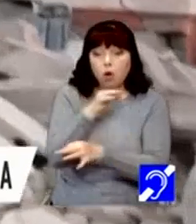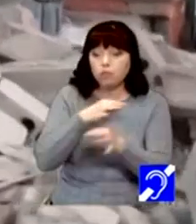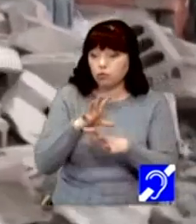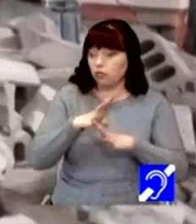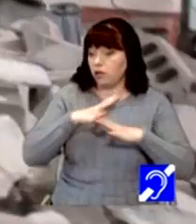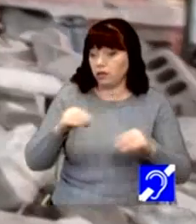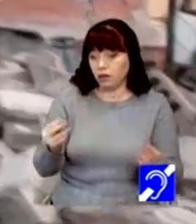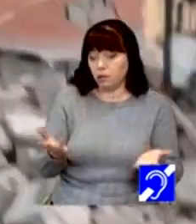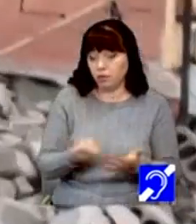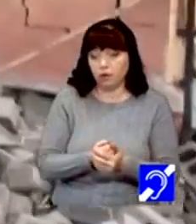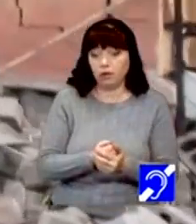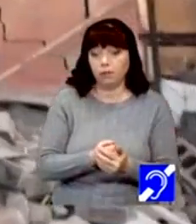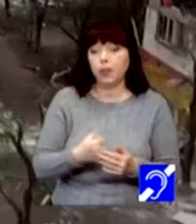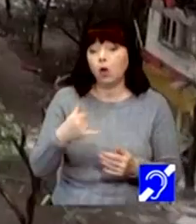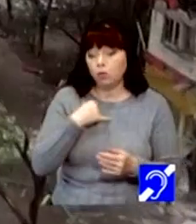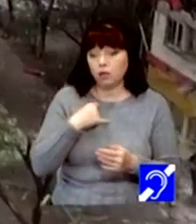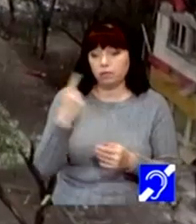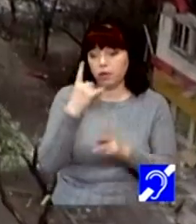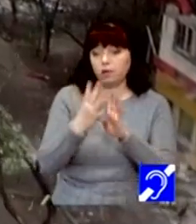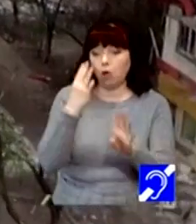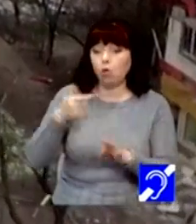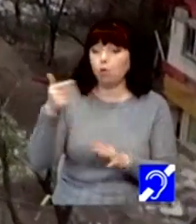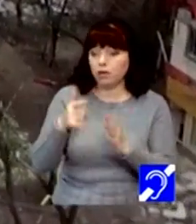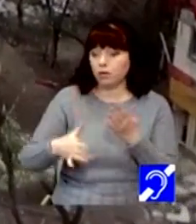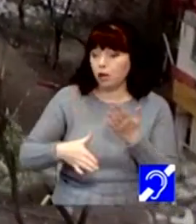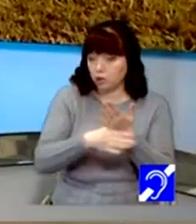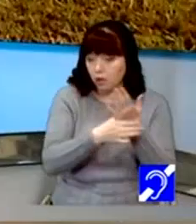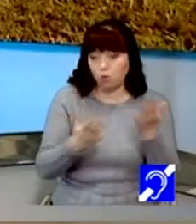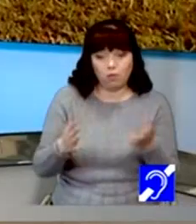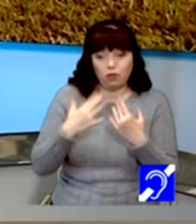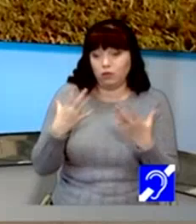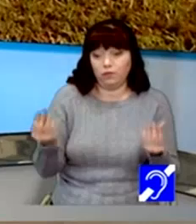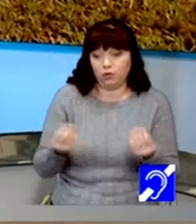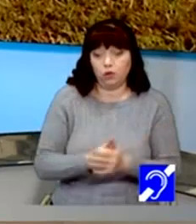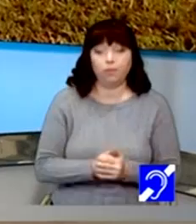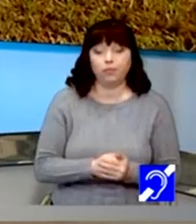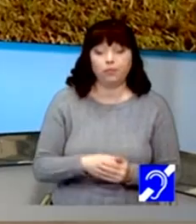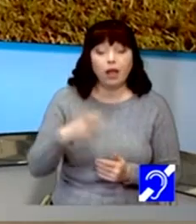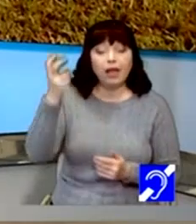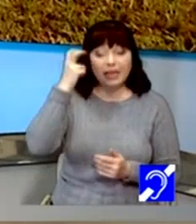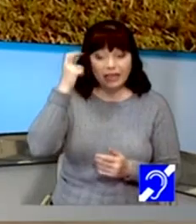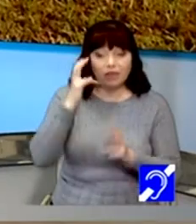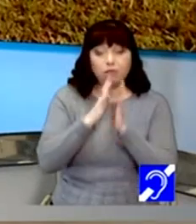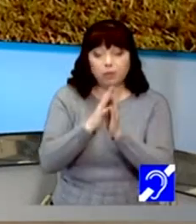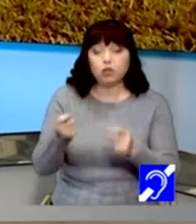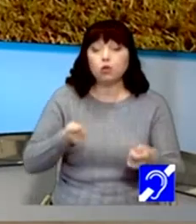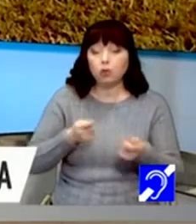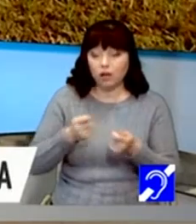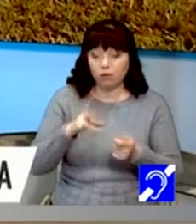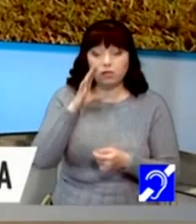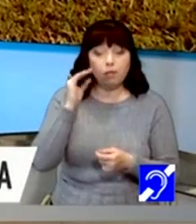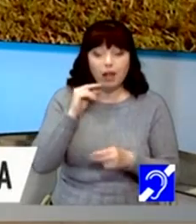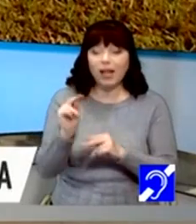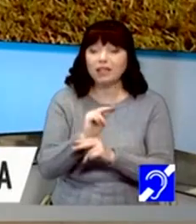ucrainieni la zona branului umanitară hub.ro umanitarism Kiev a solicitat autoritatilor de la Sofia